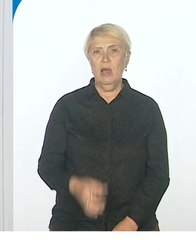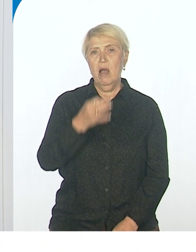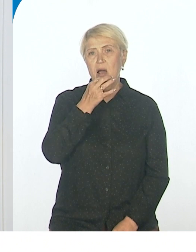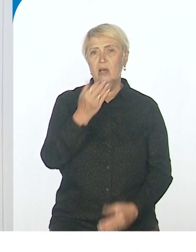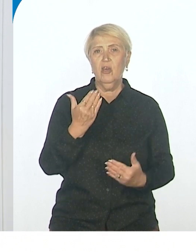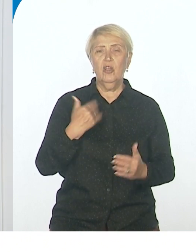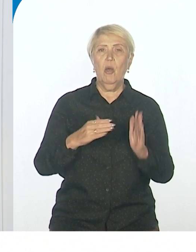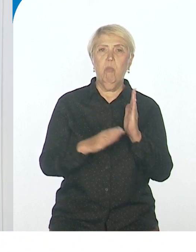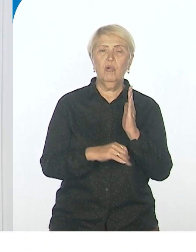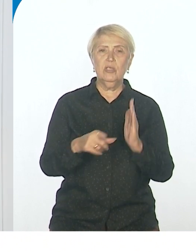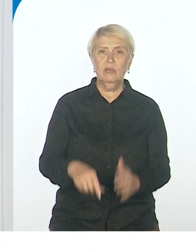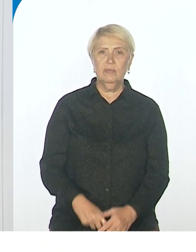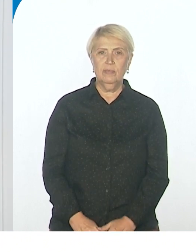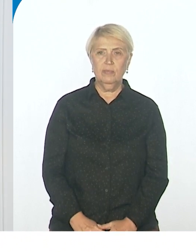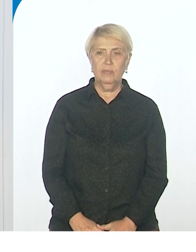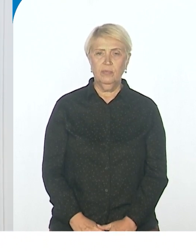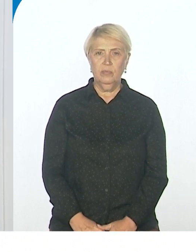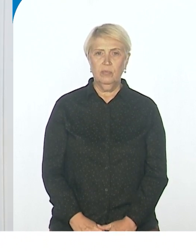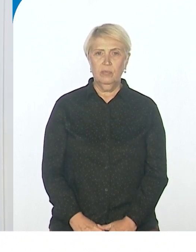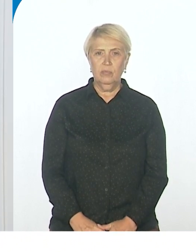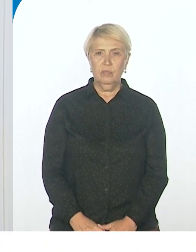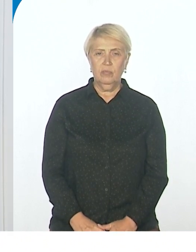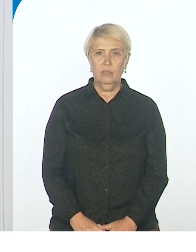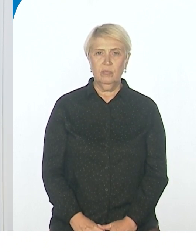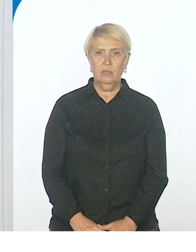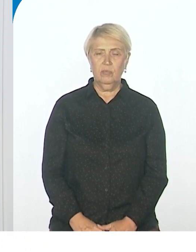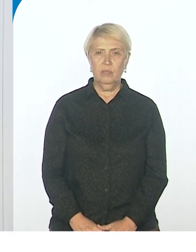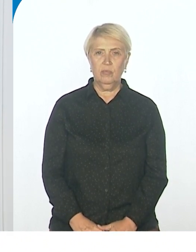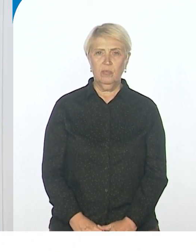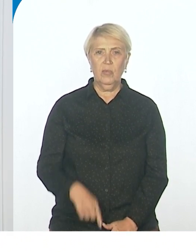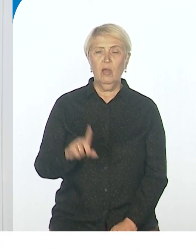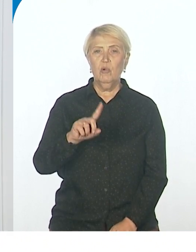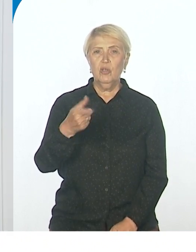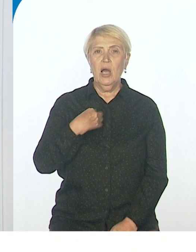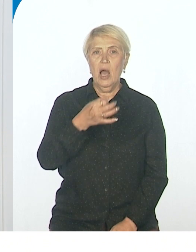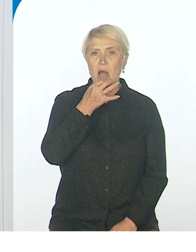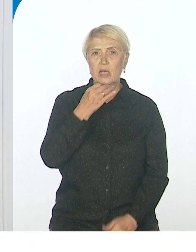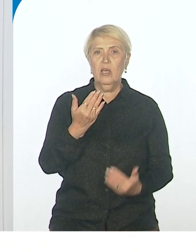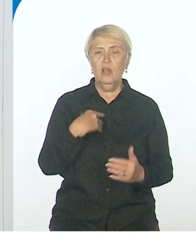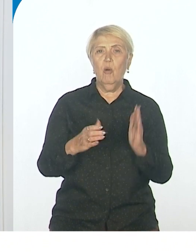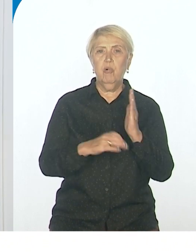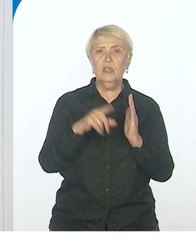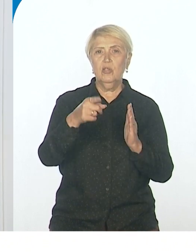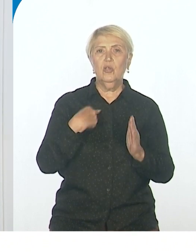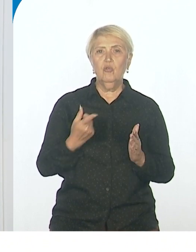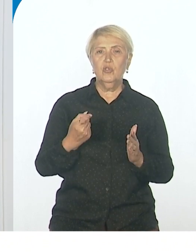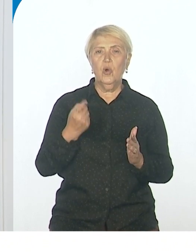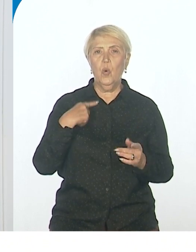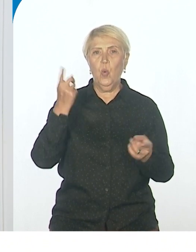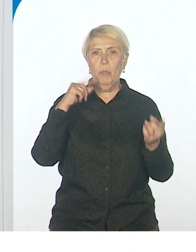А почему он к этому приходит? А потому что рано или поздно ты убеждаешься, что